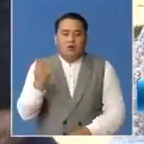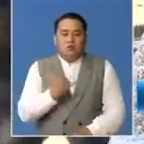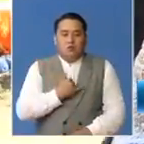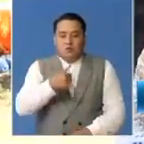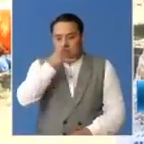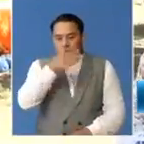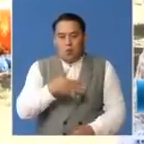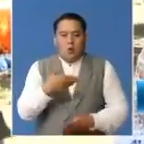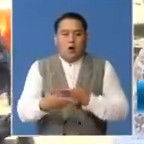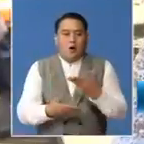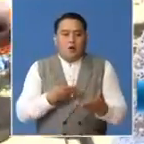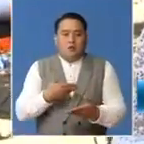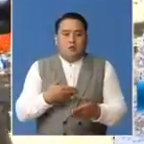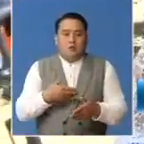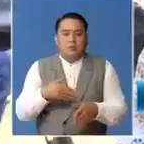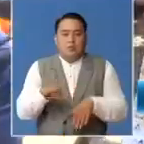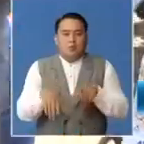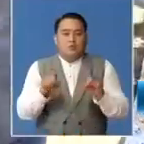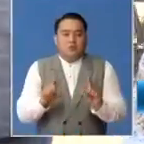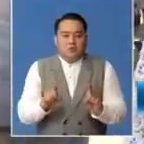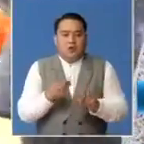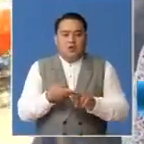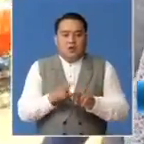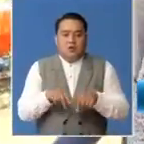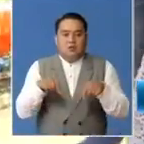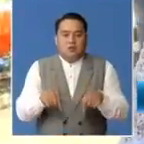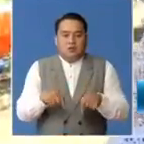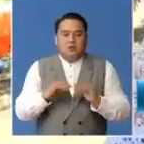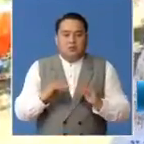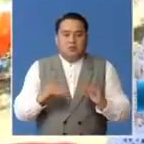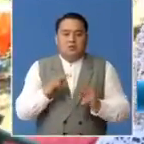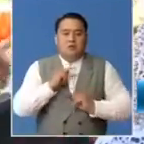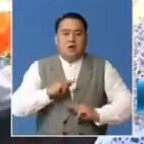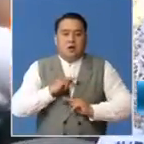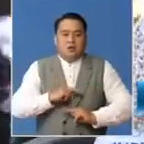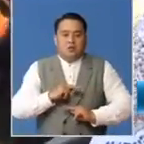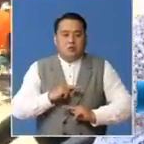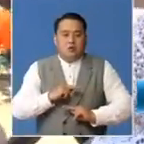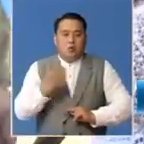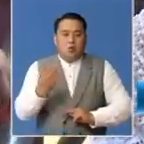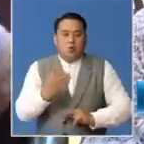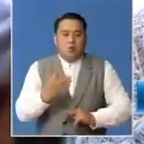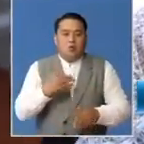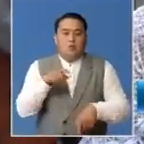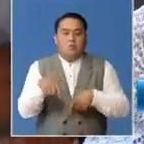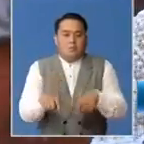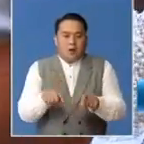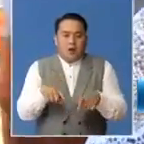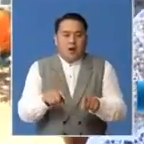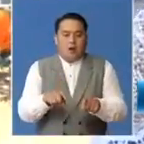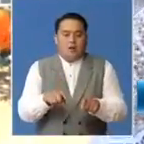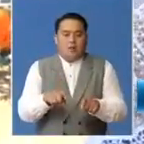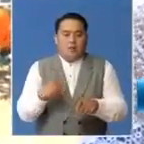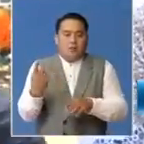не мог ходить, даже ползать, сидеть. Благодаря нашим вот сотрудникам «Байтерек» он уже у меня бегает. Бог